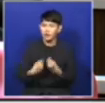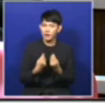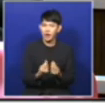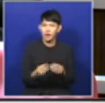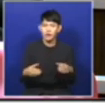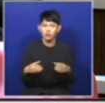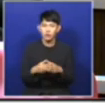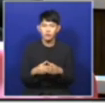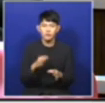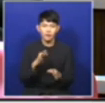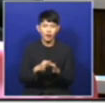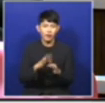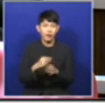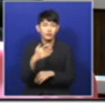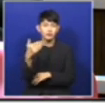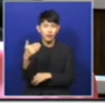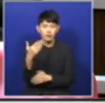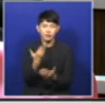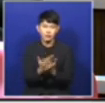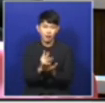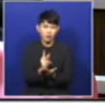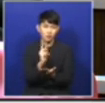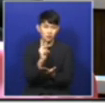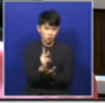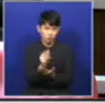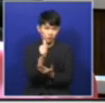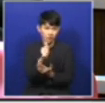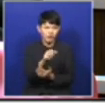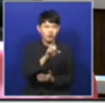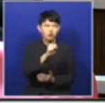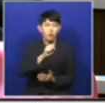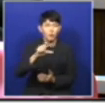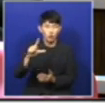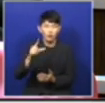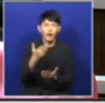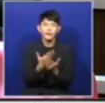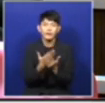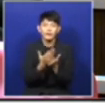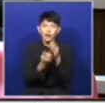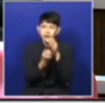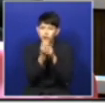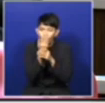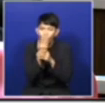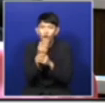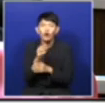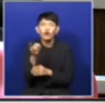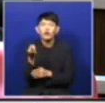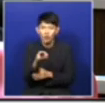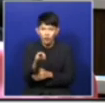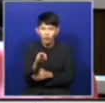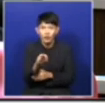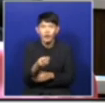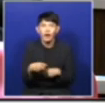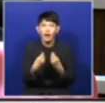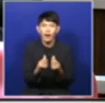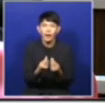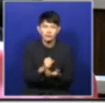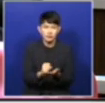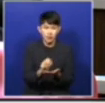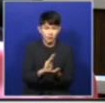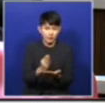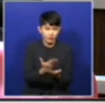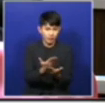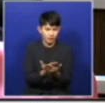ติปล่อยกู้ซอฟโลนอัตราดอกเบี้ยต่ำให้แก่สถาบันการเงินในจำนวน 500,000 ล้